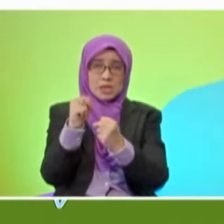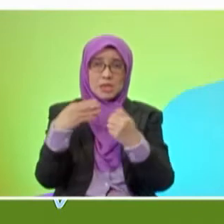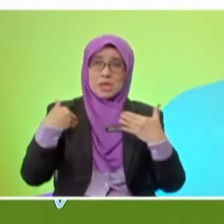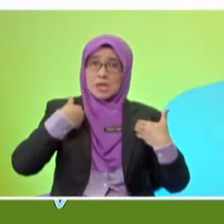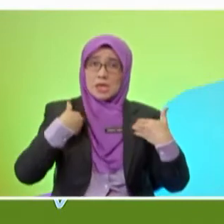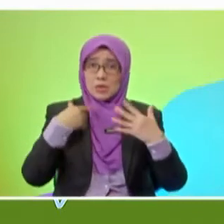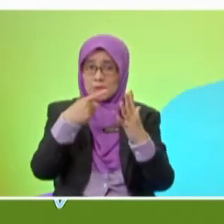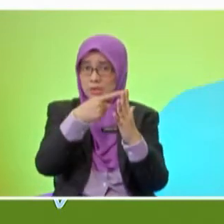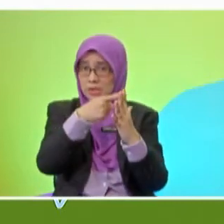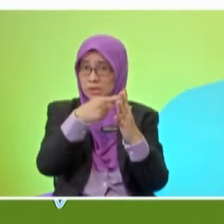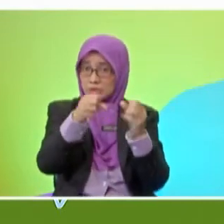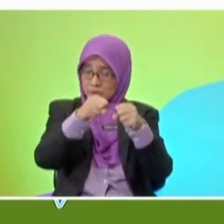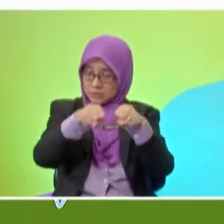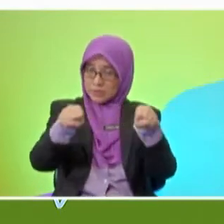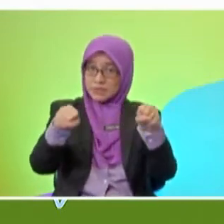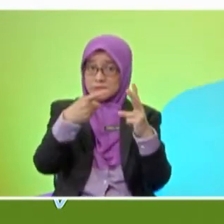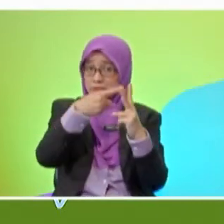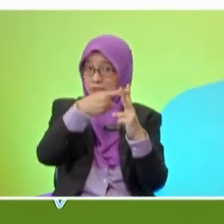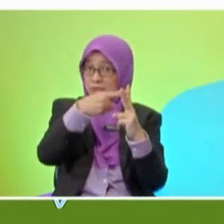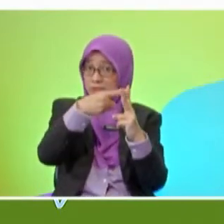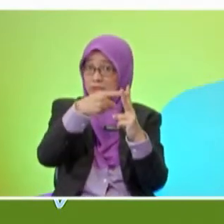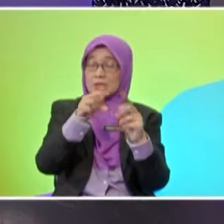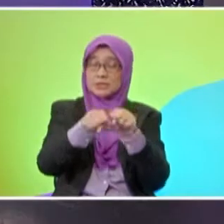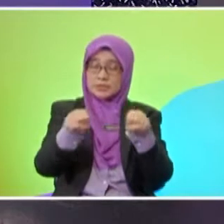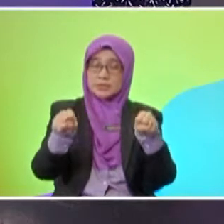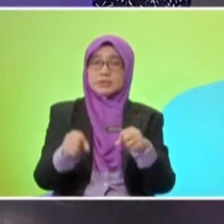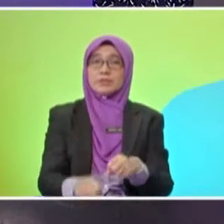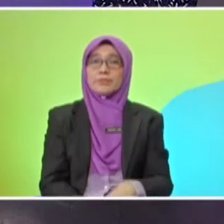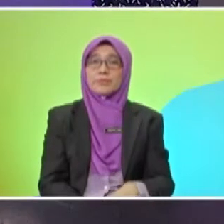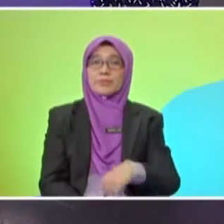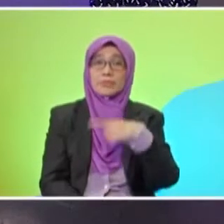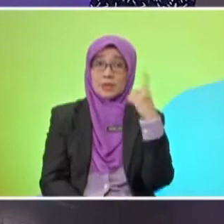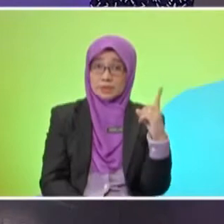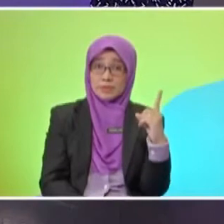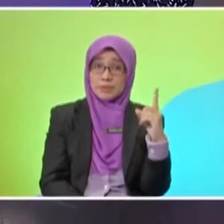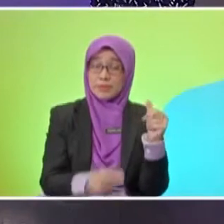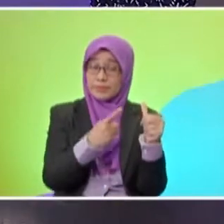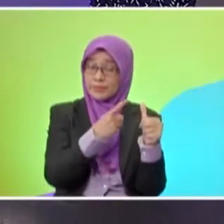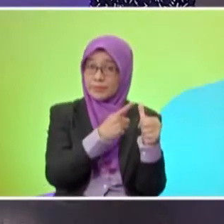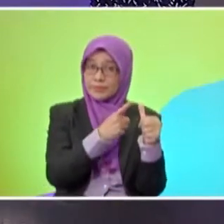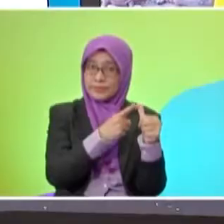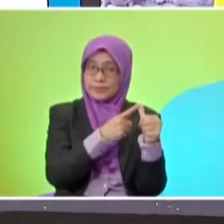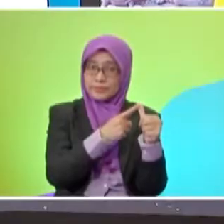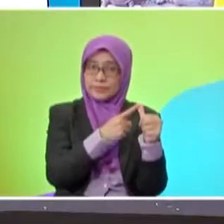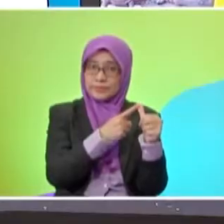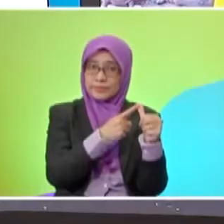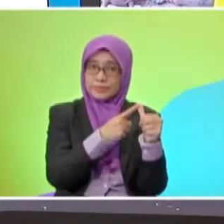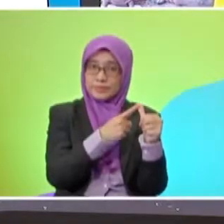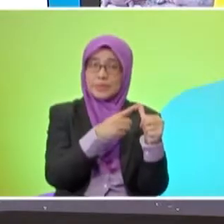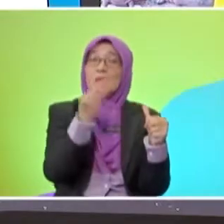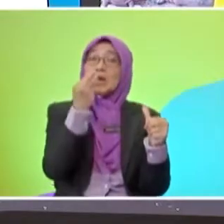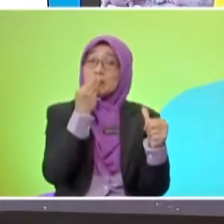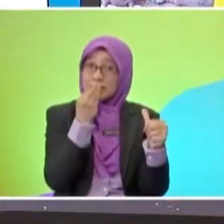bye ini dulu lagi yang pertama Oke kita boleh lihat lagi apa pesan yang pertama adalah